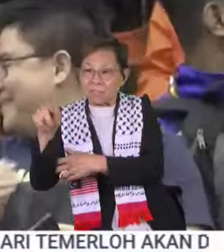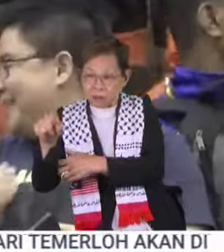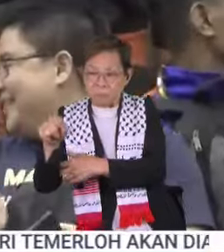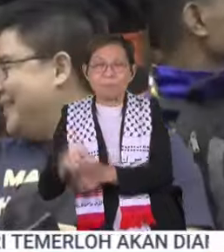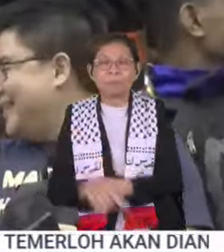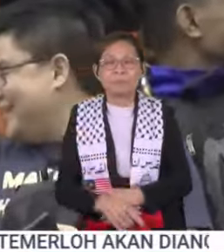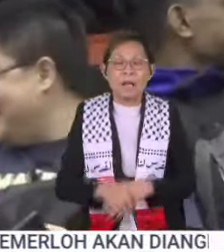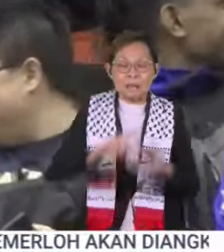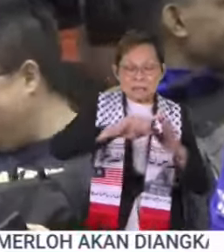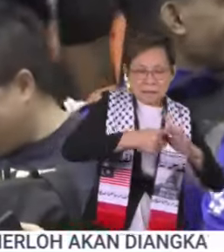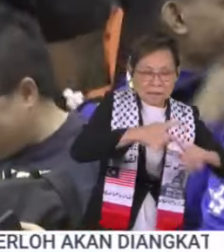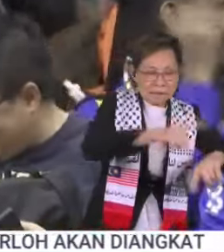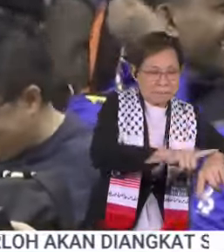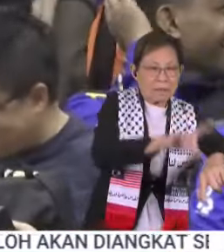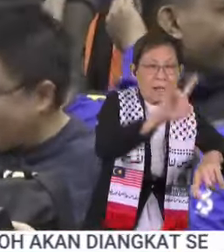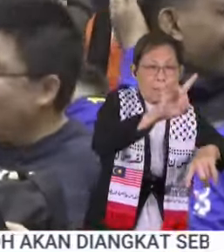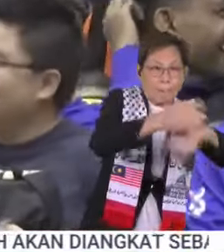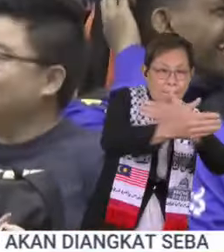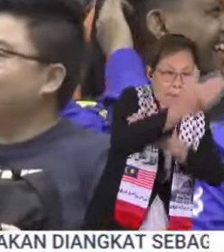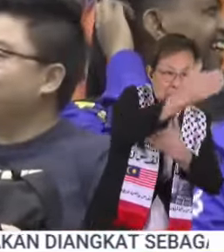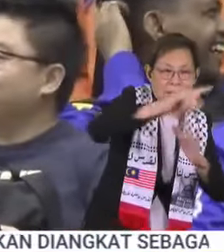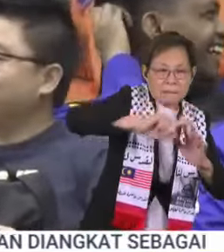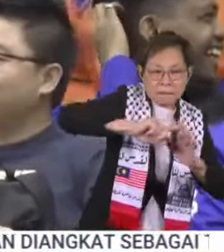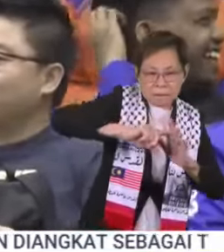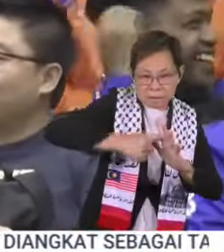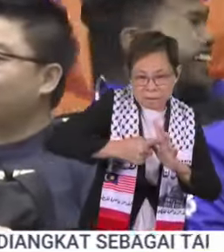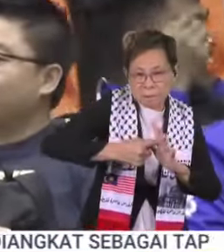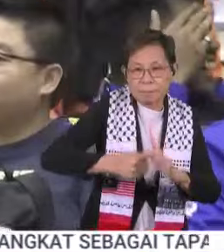kg bermula jam 8